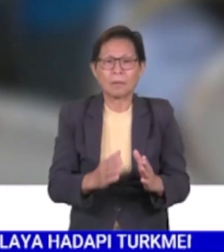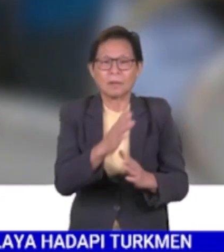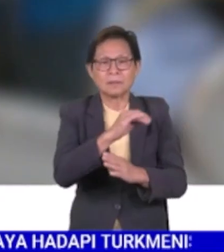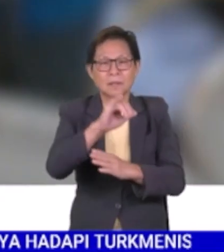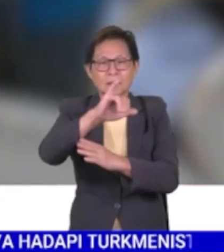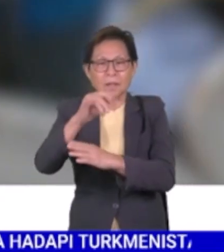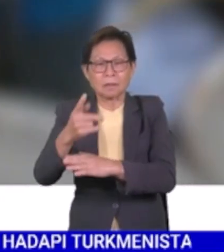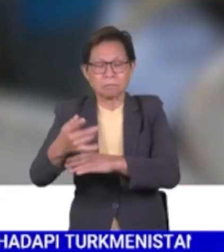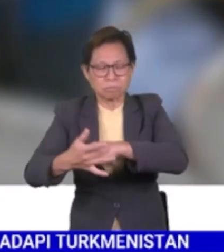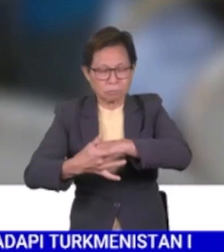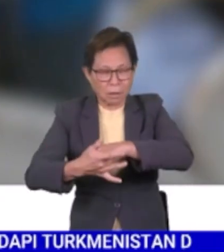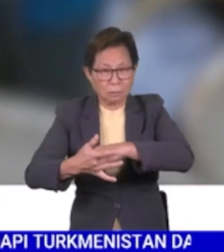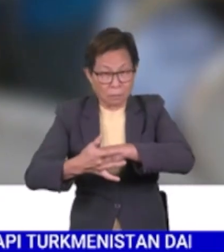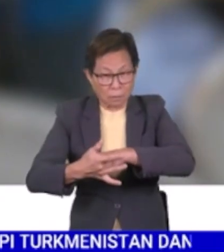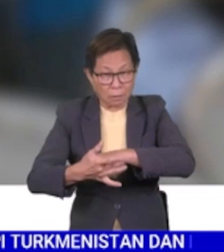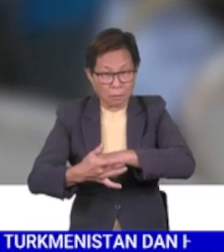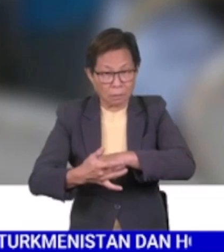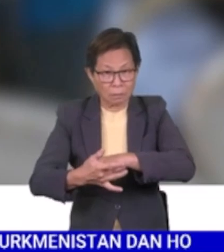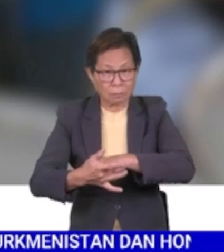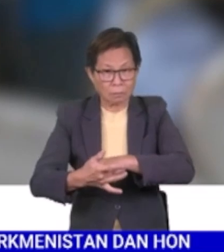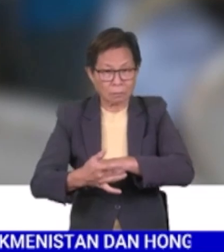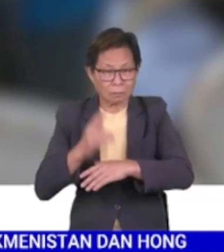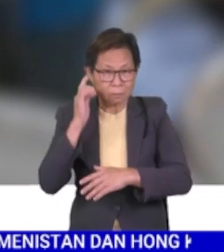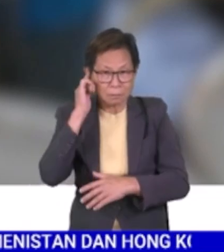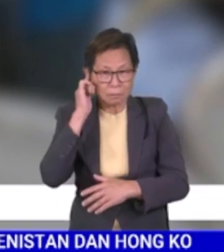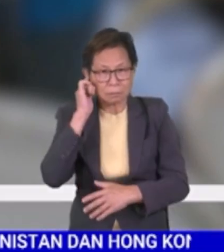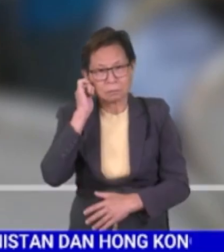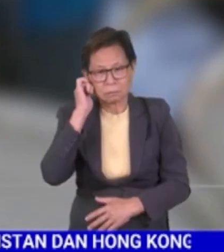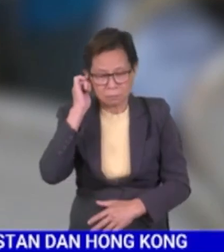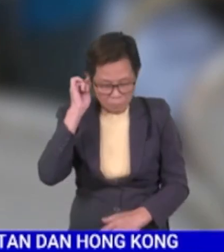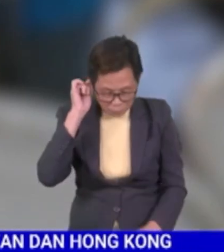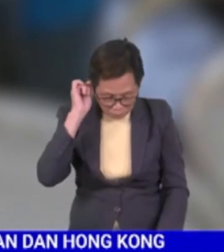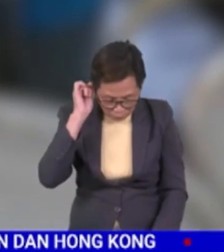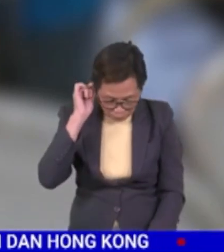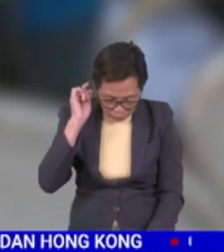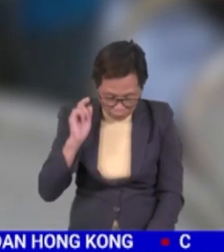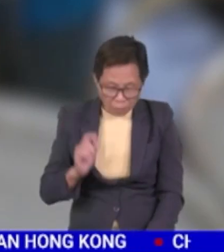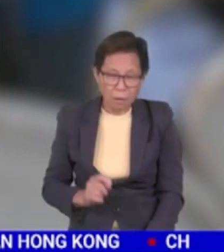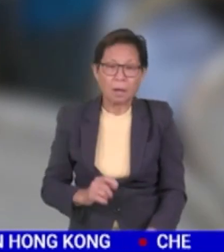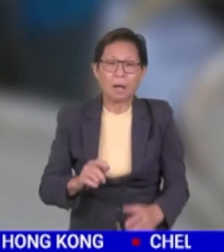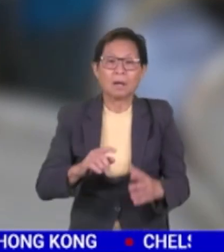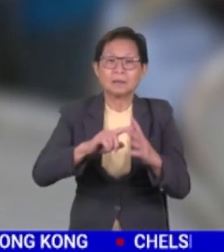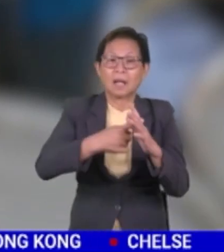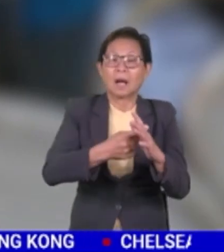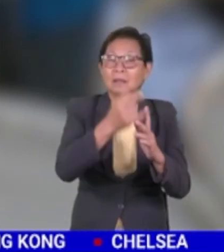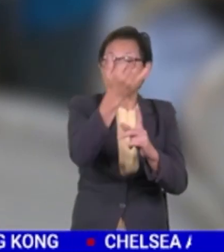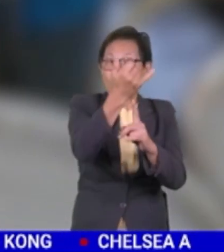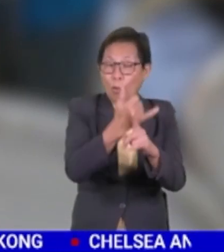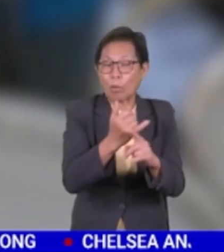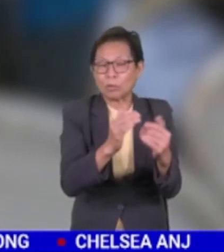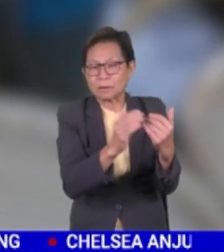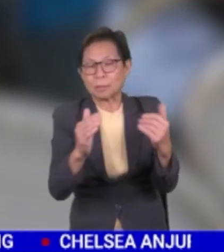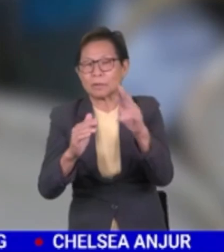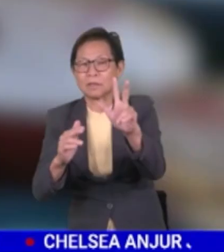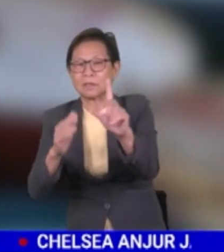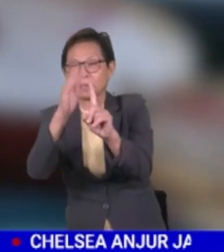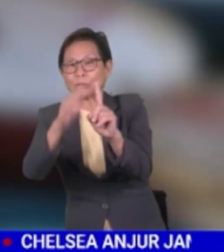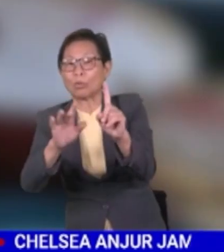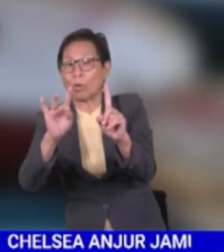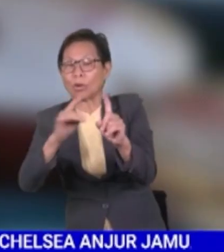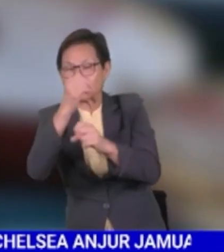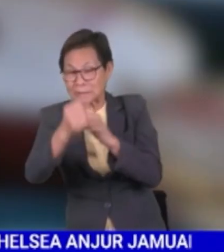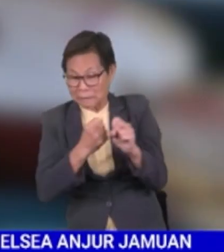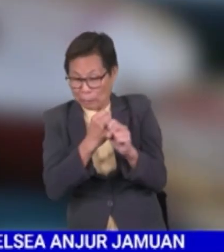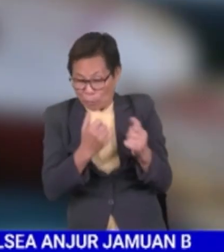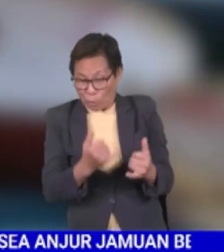dan jawatankuasa teknikal yang melibatkan urusan pelaksanaan operasi. Operasi dilaksanakan selama 6 bulan sehingga 31 Ogos tahun